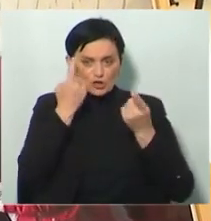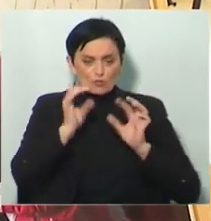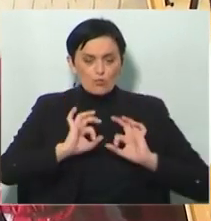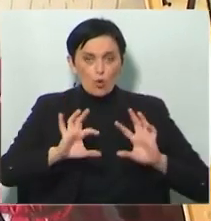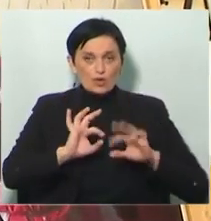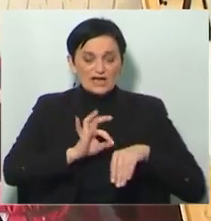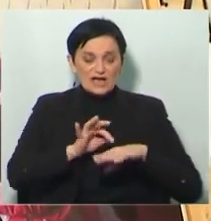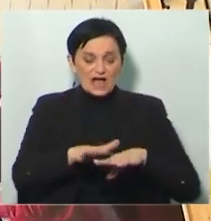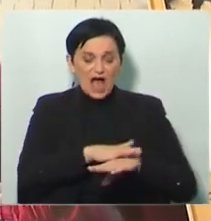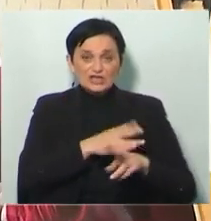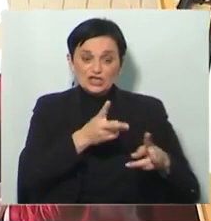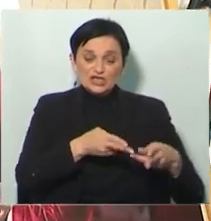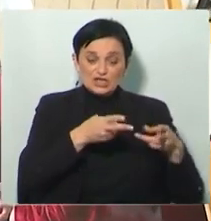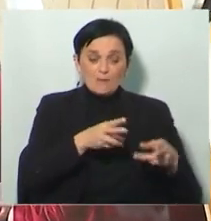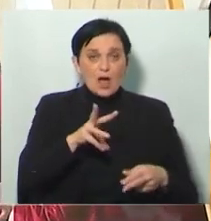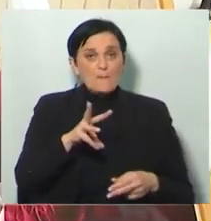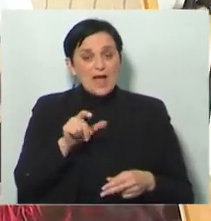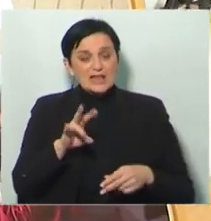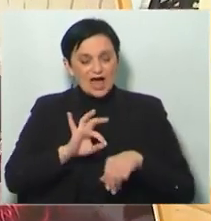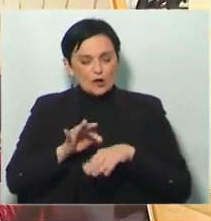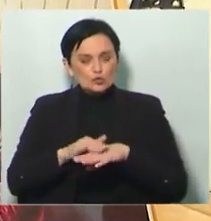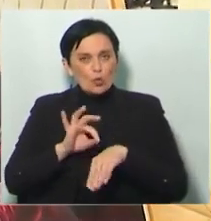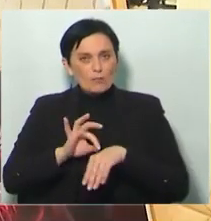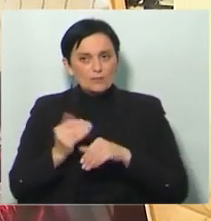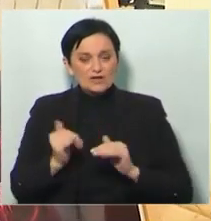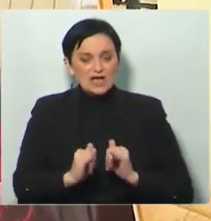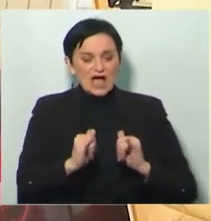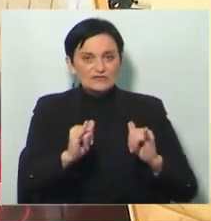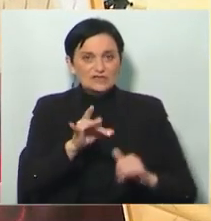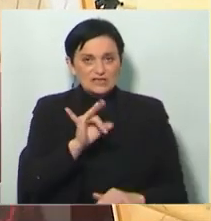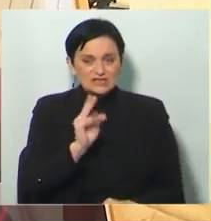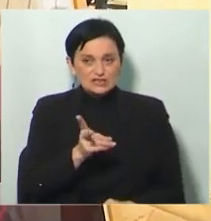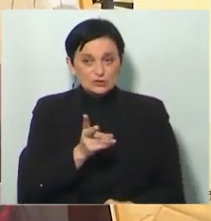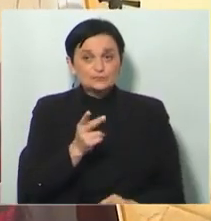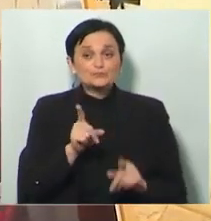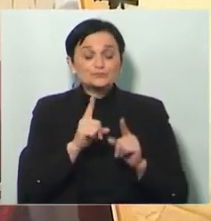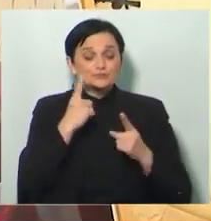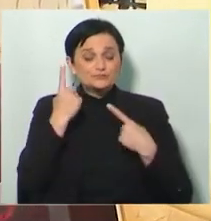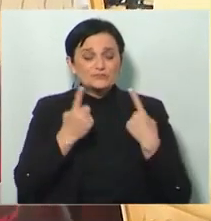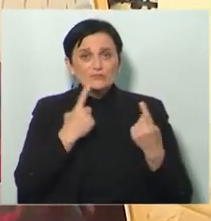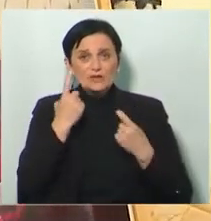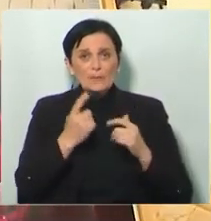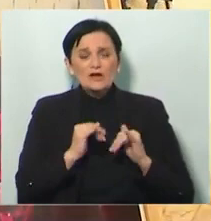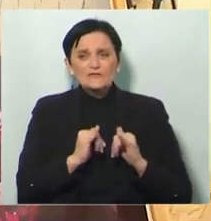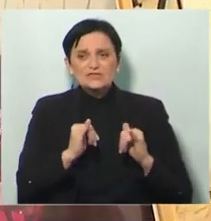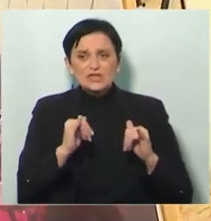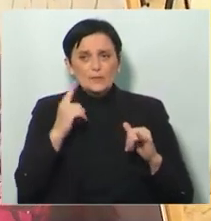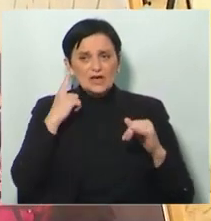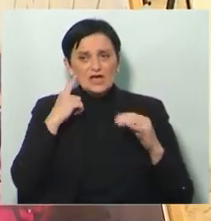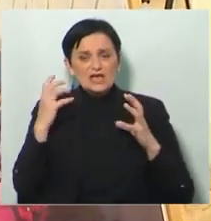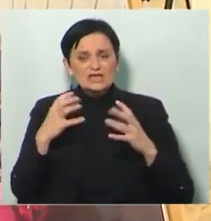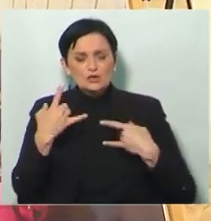კანის კიბოსა და მელანომის განვითარების რისკების შესახებ. აგრეთვე ეს ინფორმაცია ვრცელდება